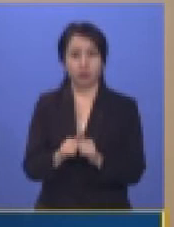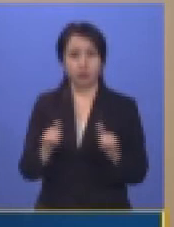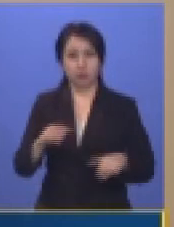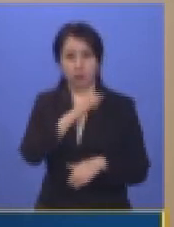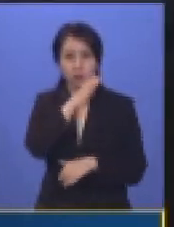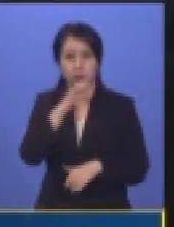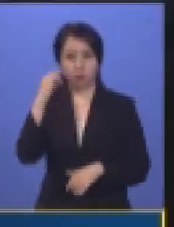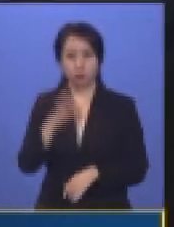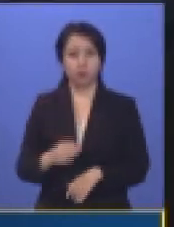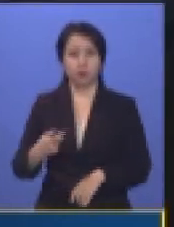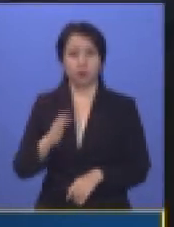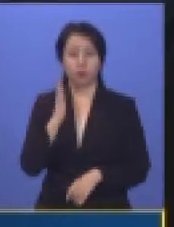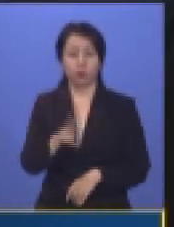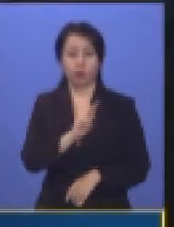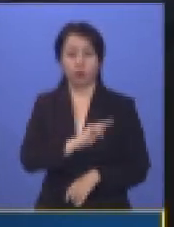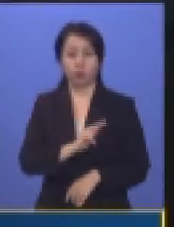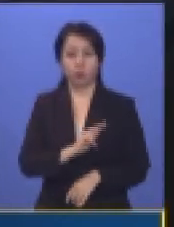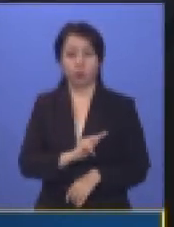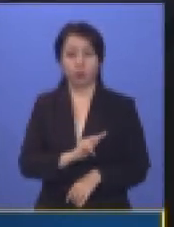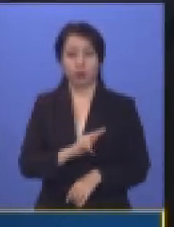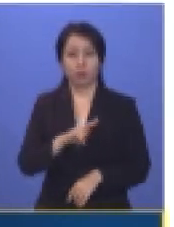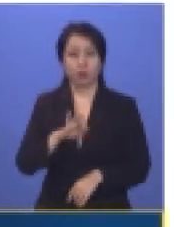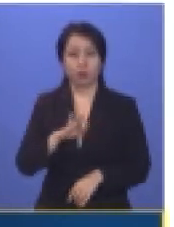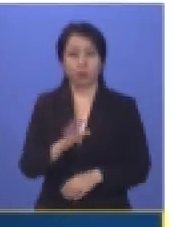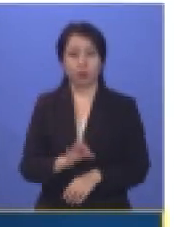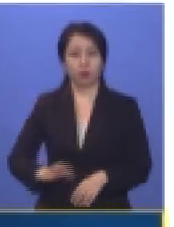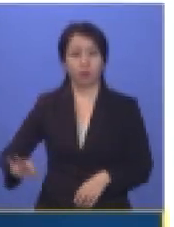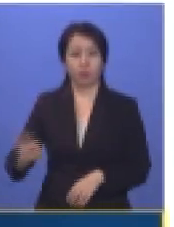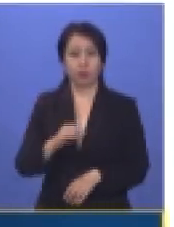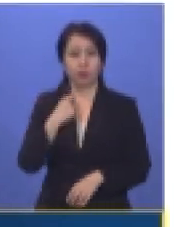Северного Казахстана. Где они будут трудиться дальше, в пресс-службе областного